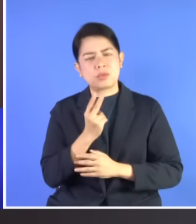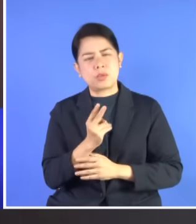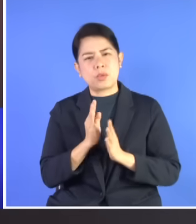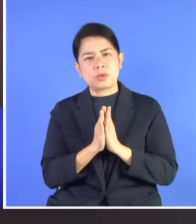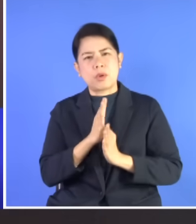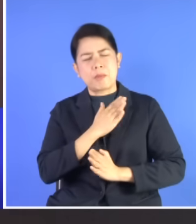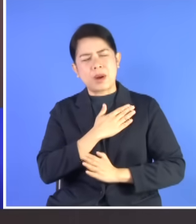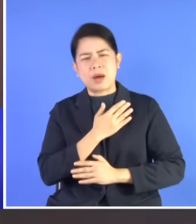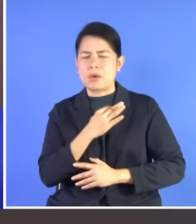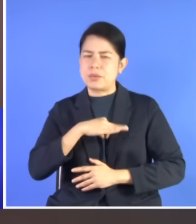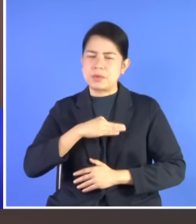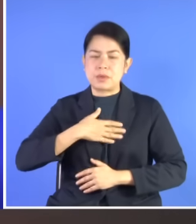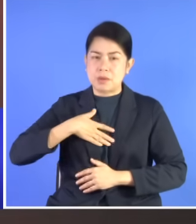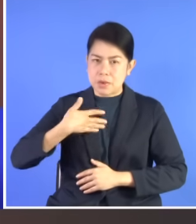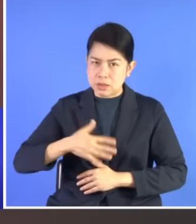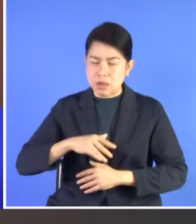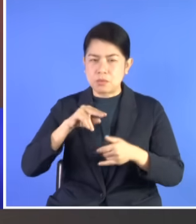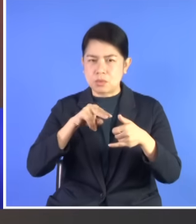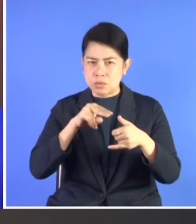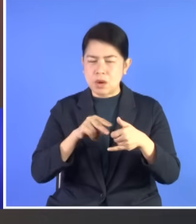าฟังเสียงท่านเจ้าอาวาสหน่อย